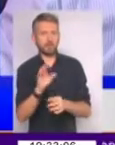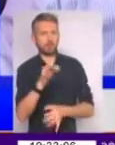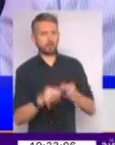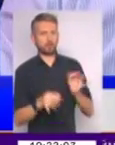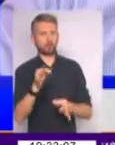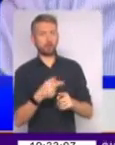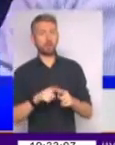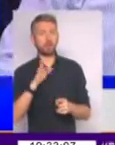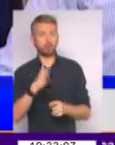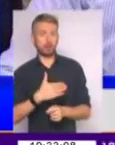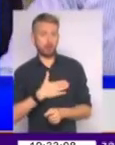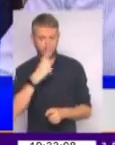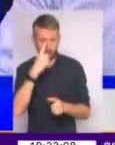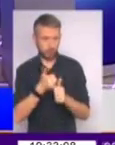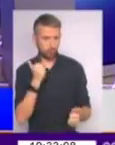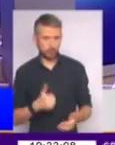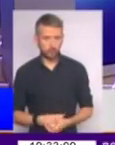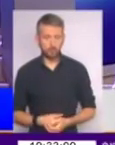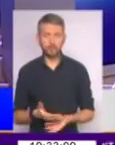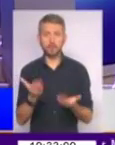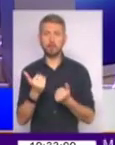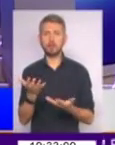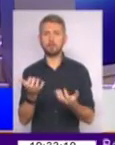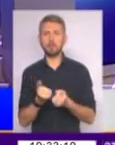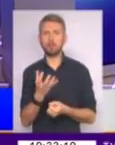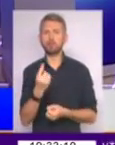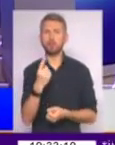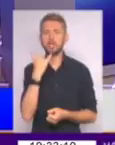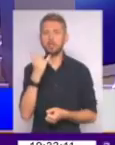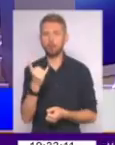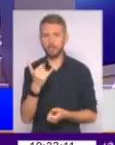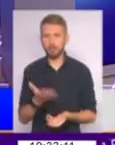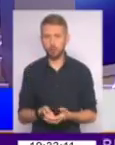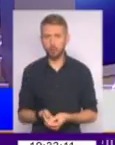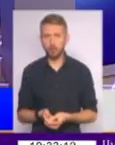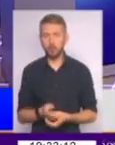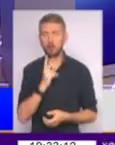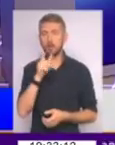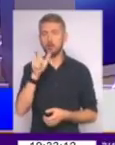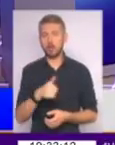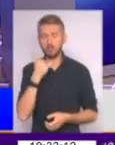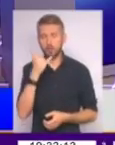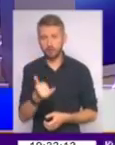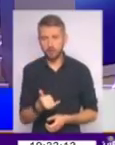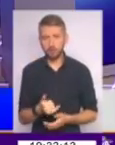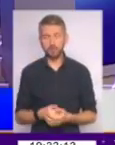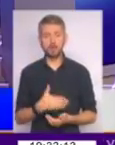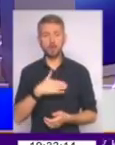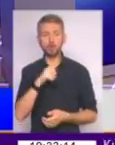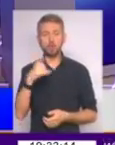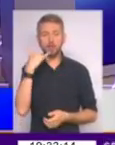буде нашою недолугістю. Давайте приймемо ще один телефонний дзвінок, який до нас глядач подзвонив. Нагадую, телефон